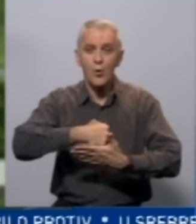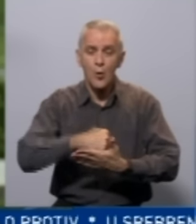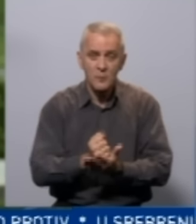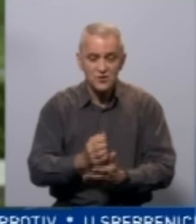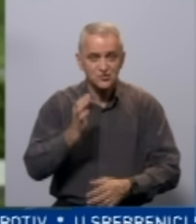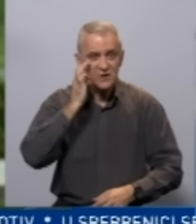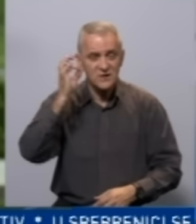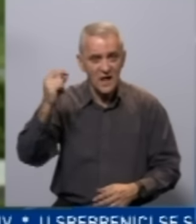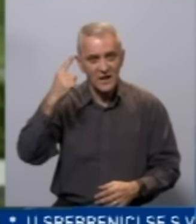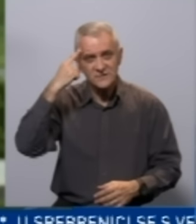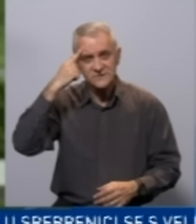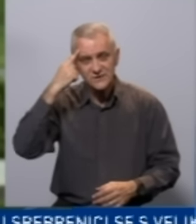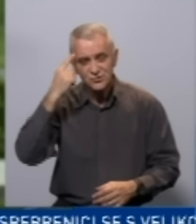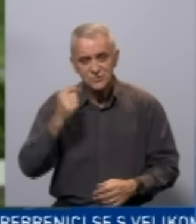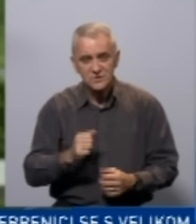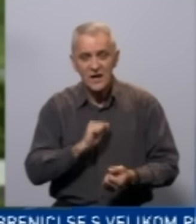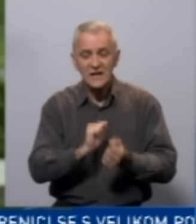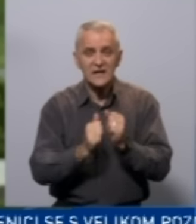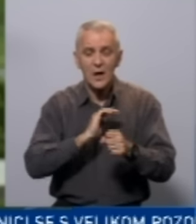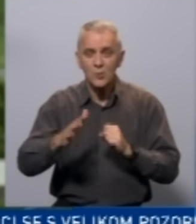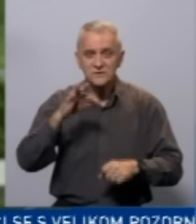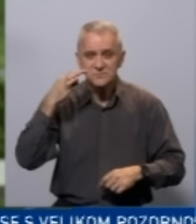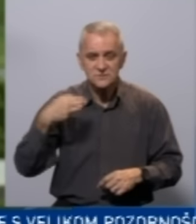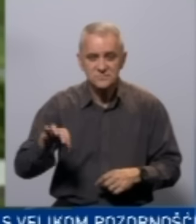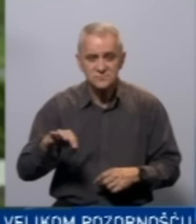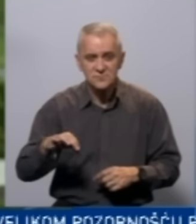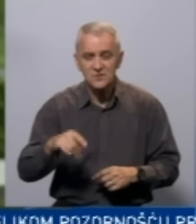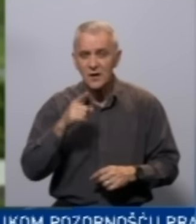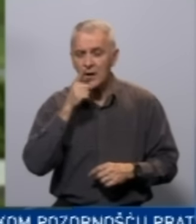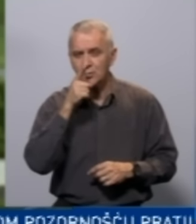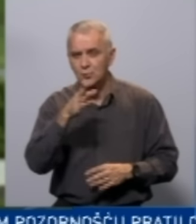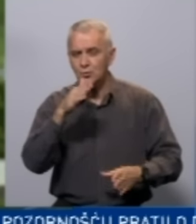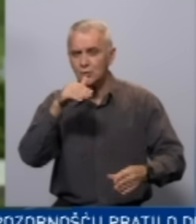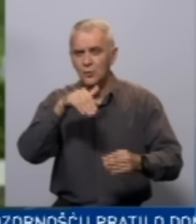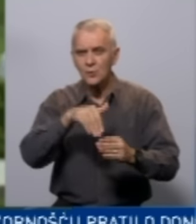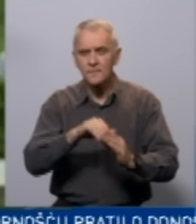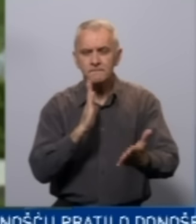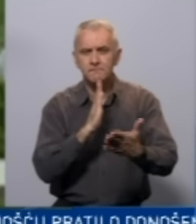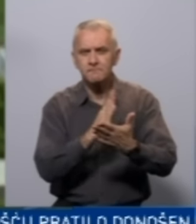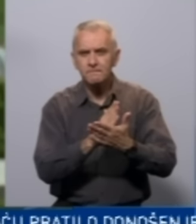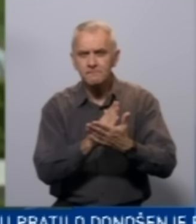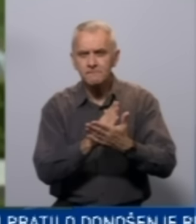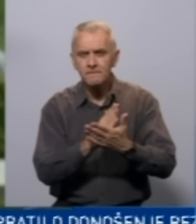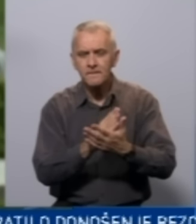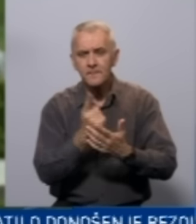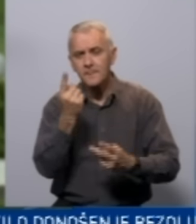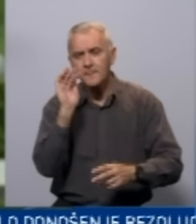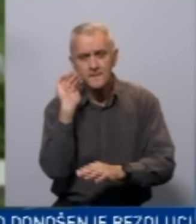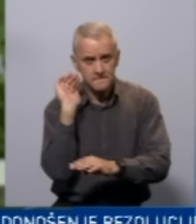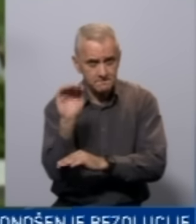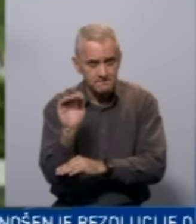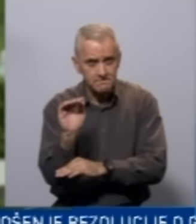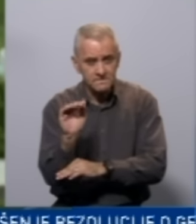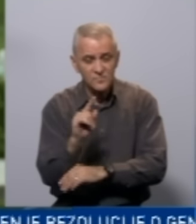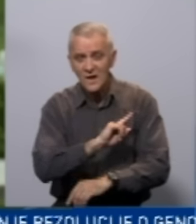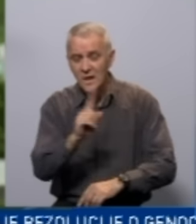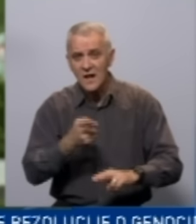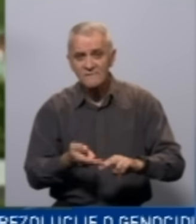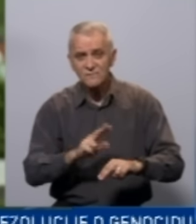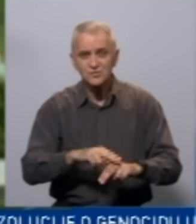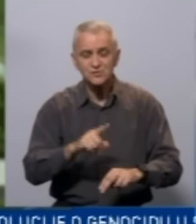dan sjećanja na genocid u Srebrenici i da je to zapravo način i apel da se nikada